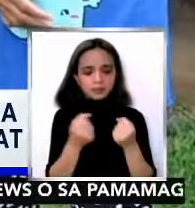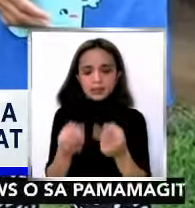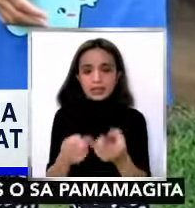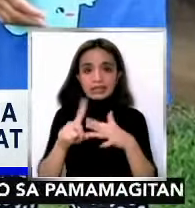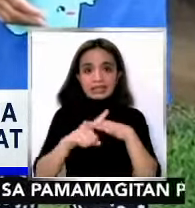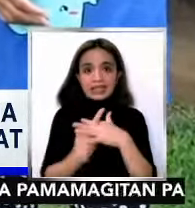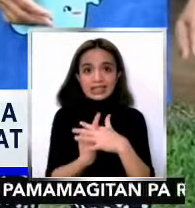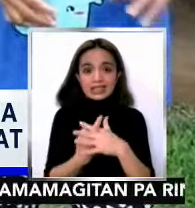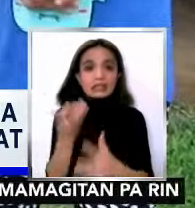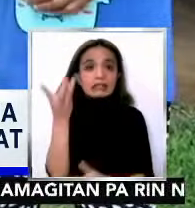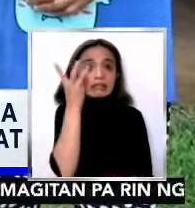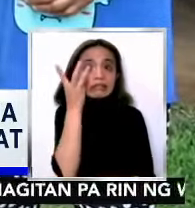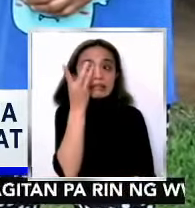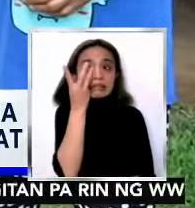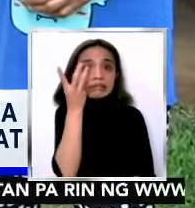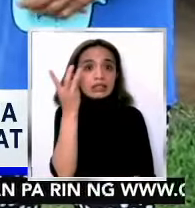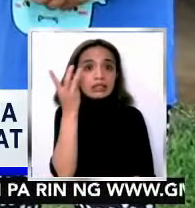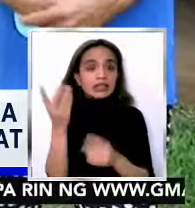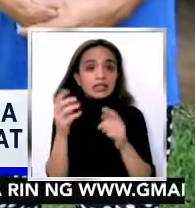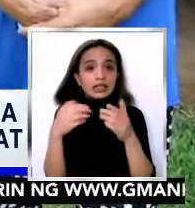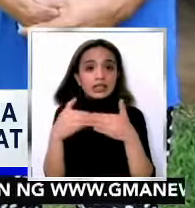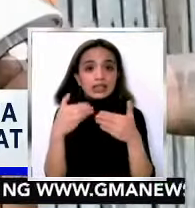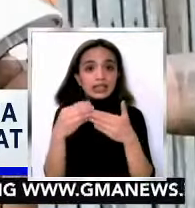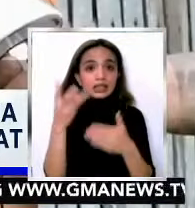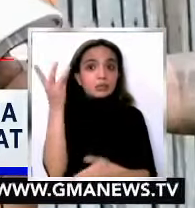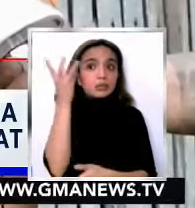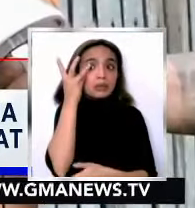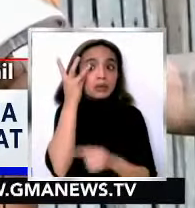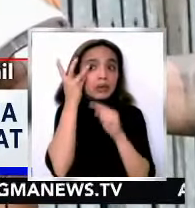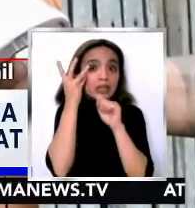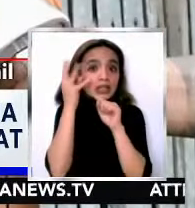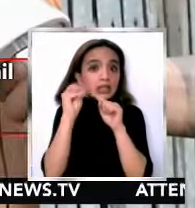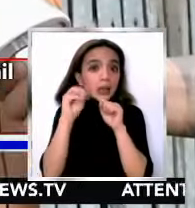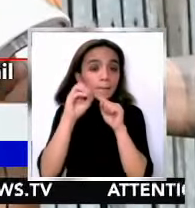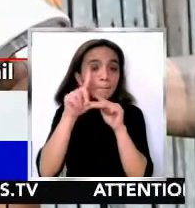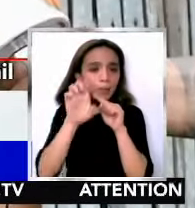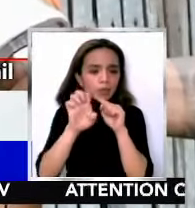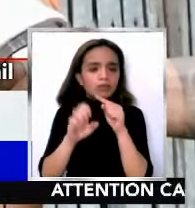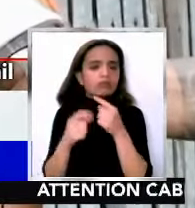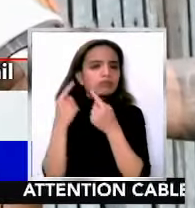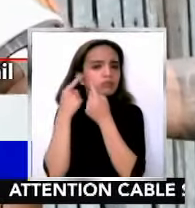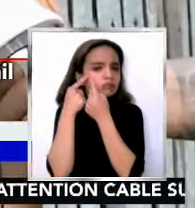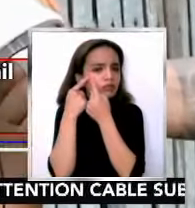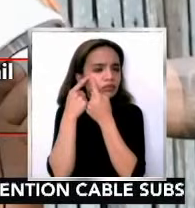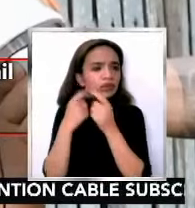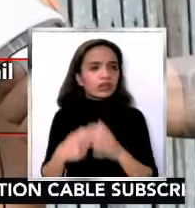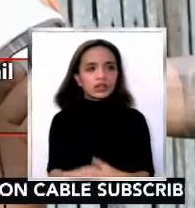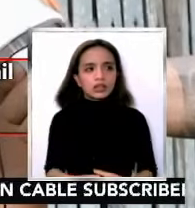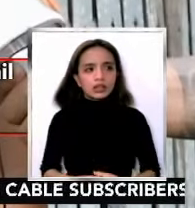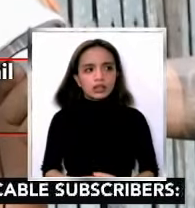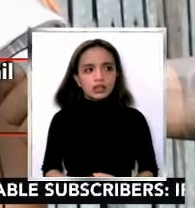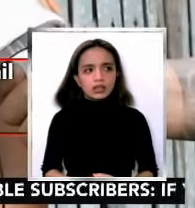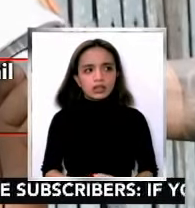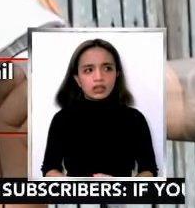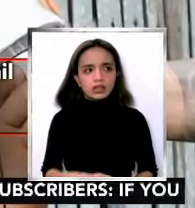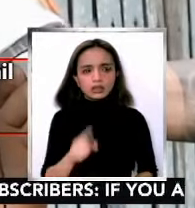na tumubo malapit sa nunal sa mukha ng kinakasama. Nasa'y alom na yun. Muraging katulbad na yung